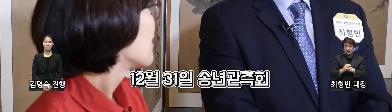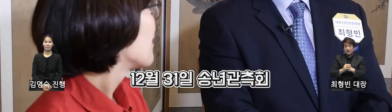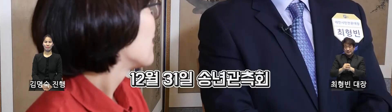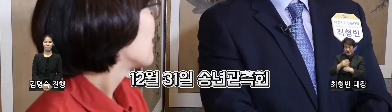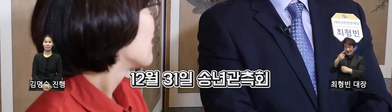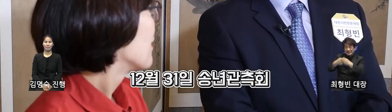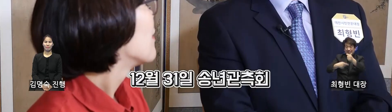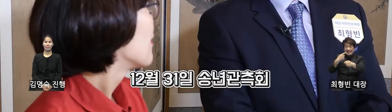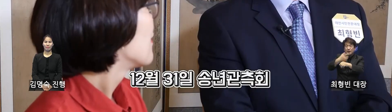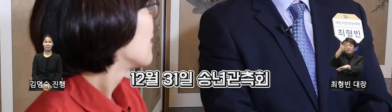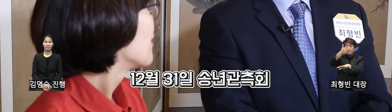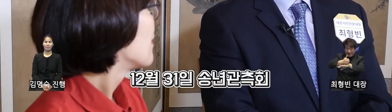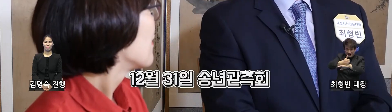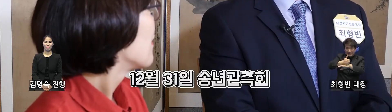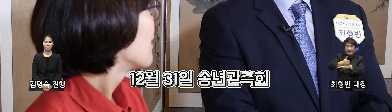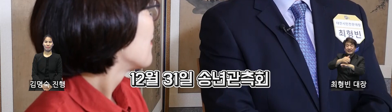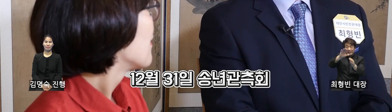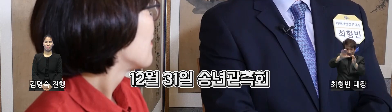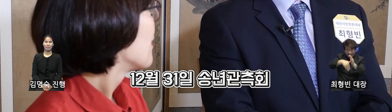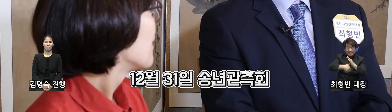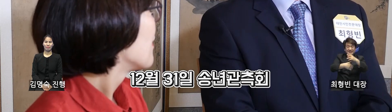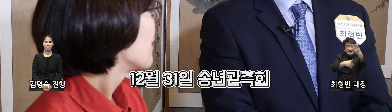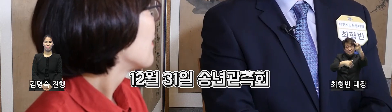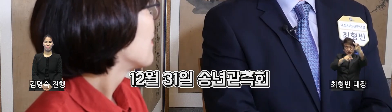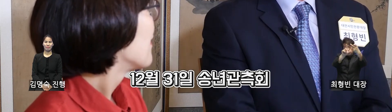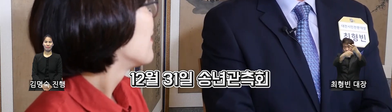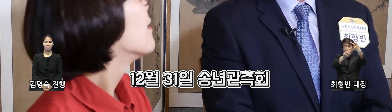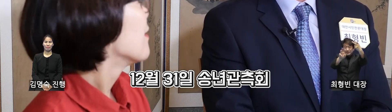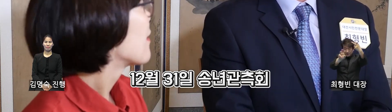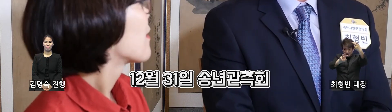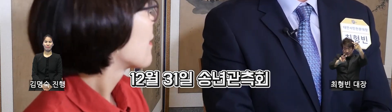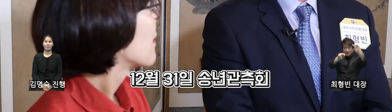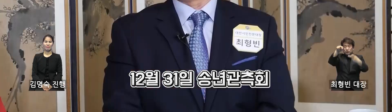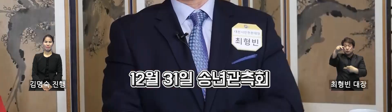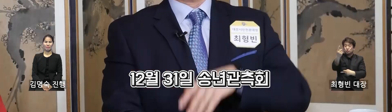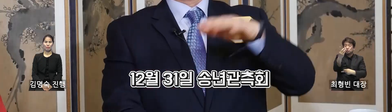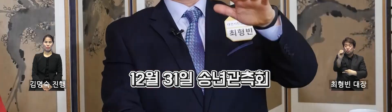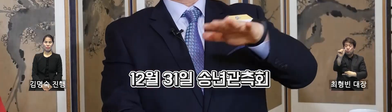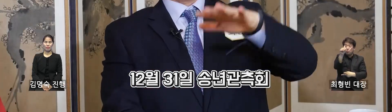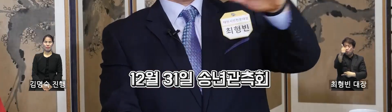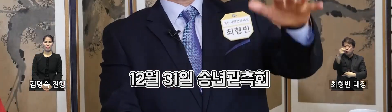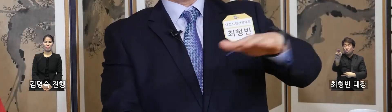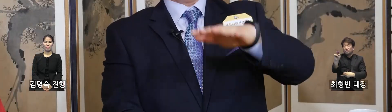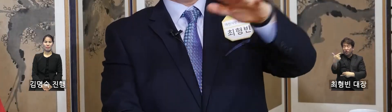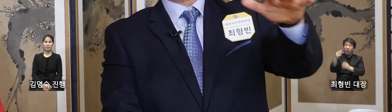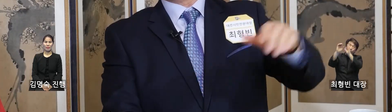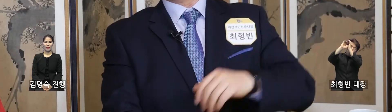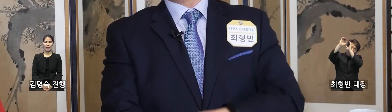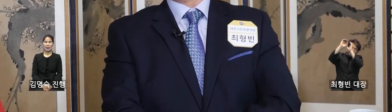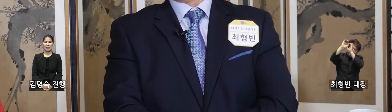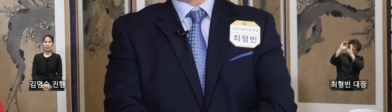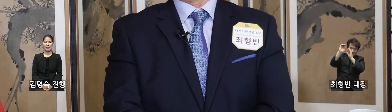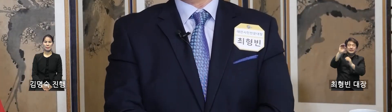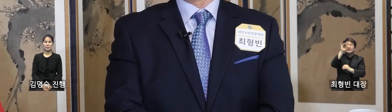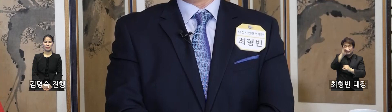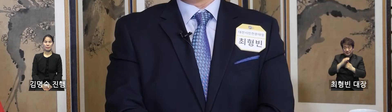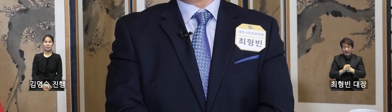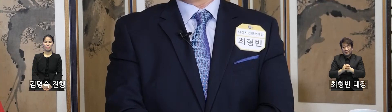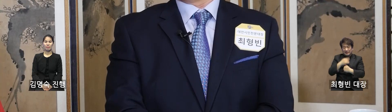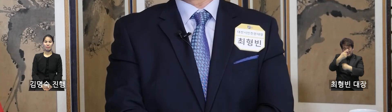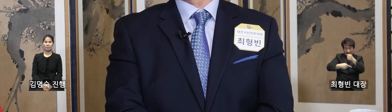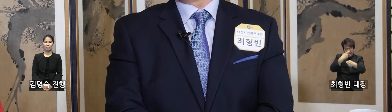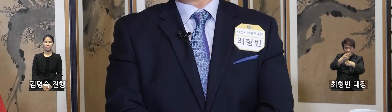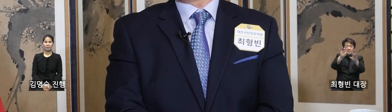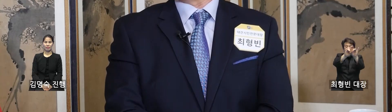성령 관측해 라고 해가지고 어 12월 30일 나 송년 관측 이럴때 이렇게 하면 되서 또 그것은 매년 1 예제도 유압 매년